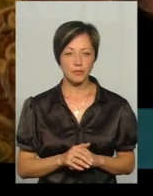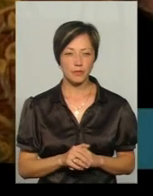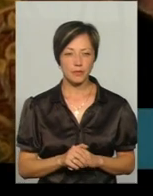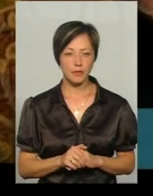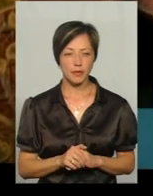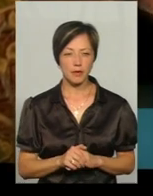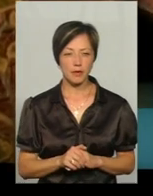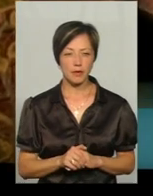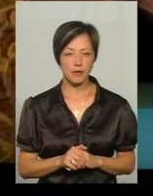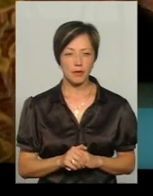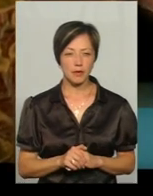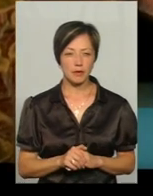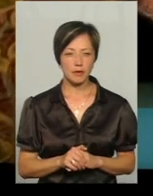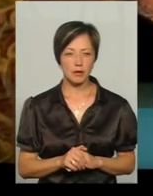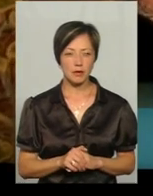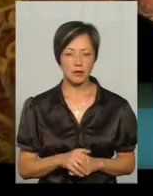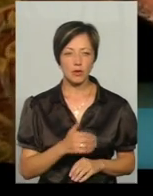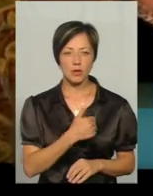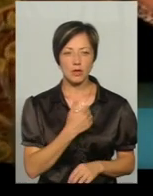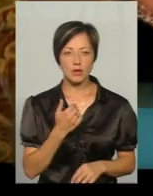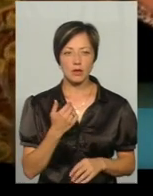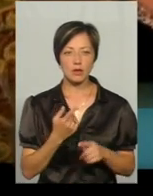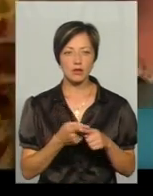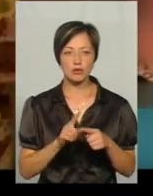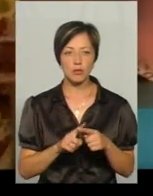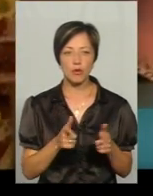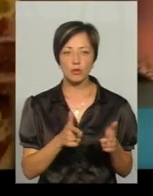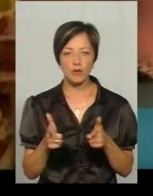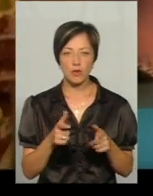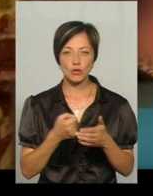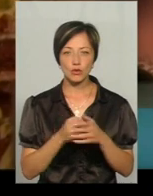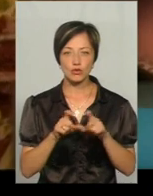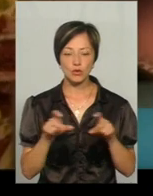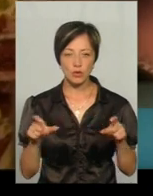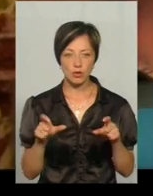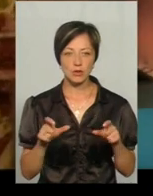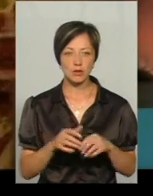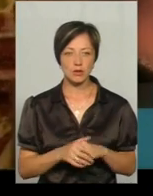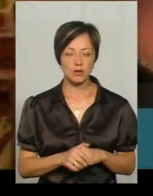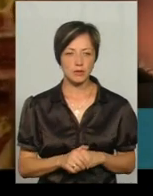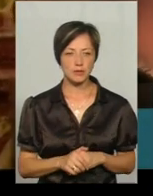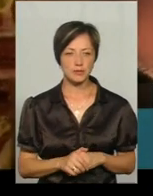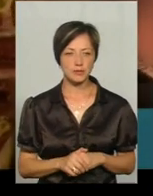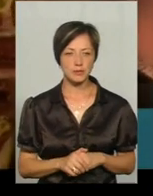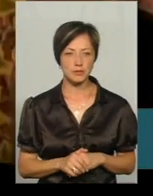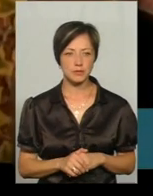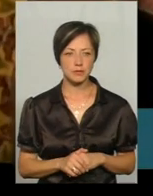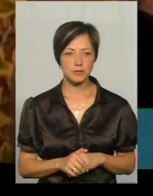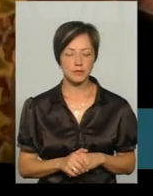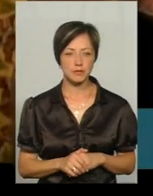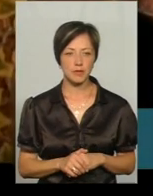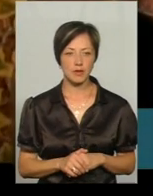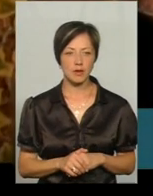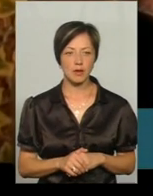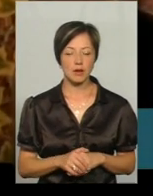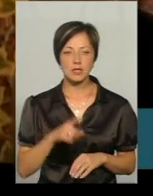Хотіла вступити, зупитися, пішнутися до школи. Зразу казали, що гості в село. А потім не